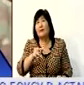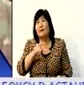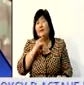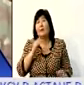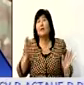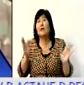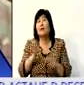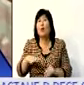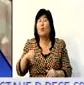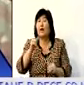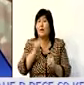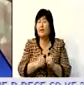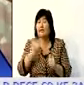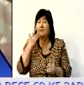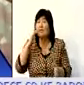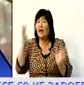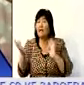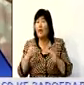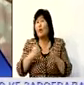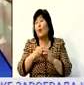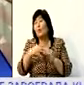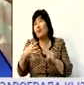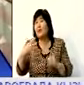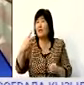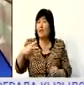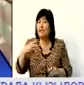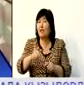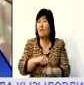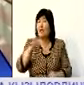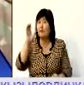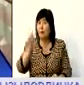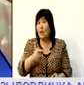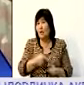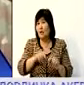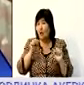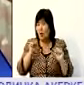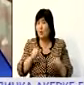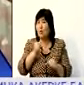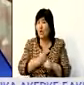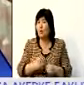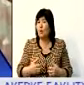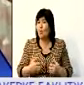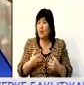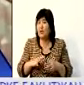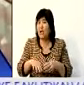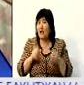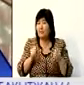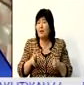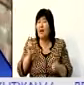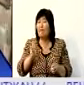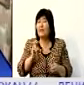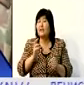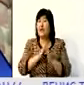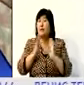в нашей области часто порывы ветра достигают 15-20 метров в секунду. Это может создать угрозу безопасности посетителей